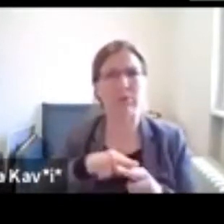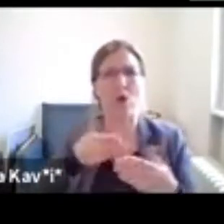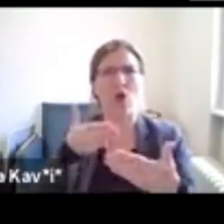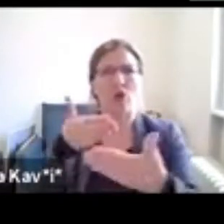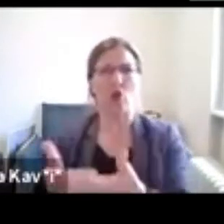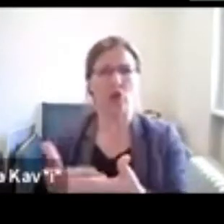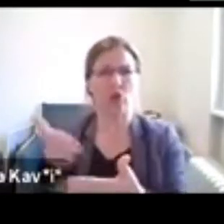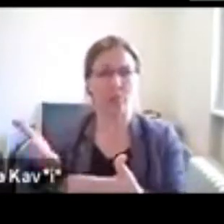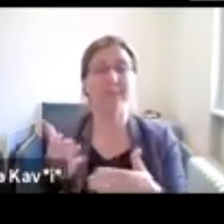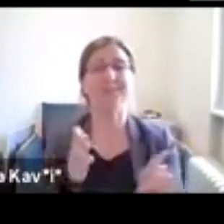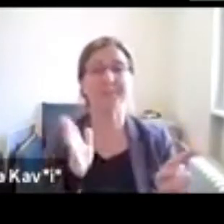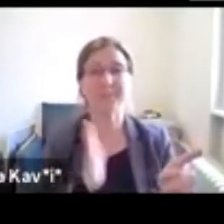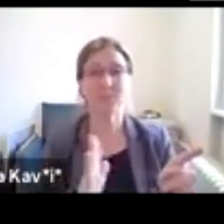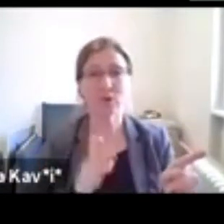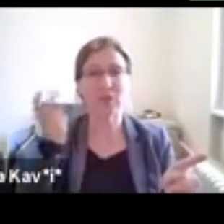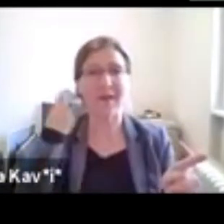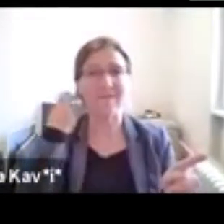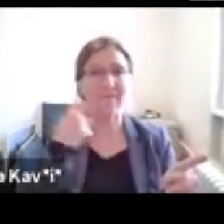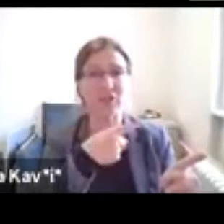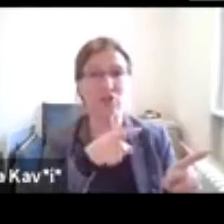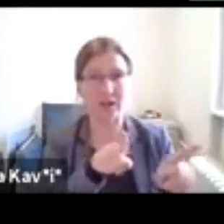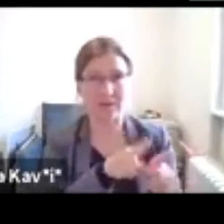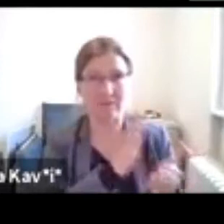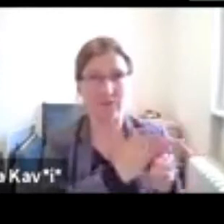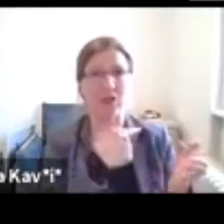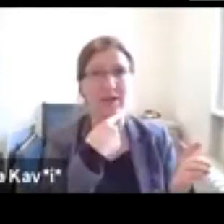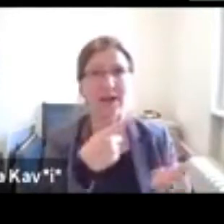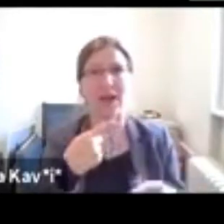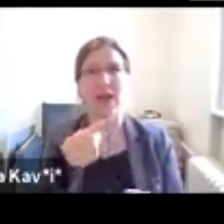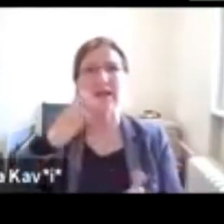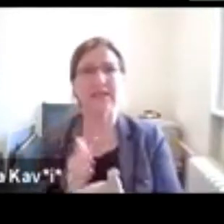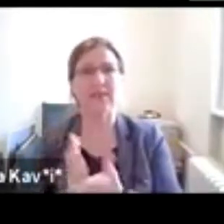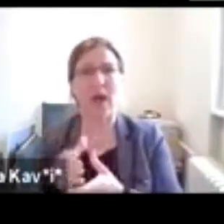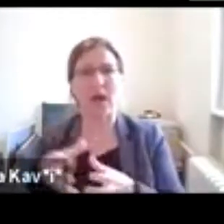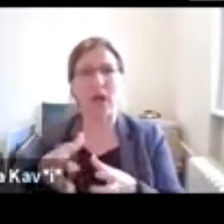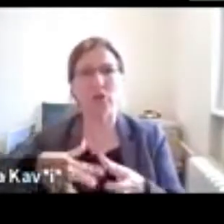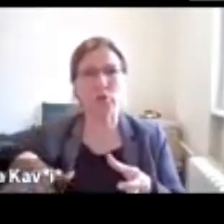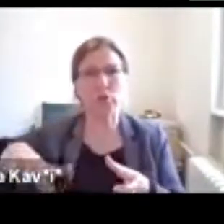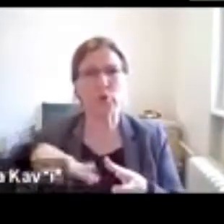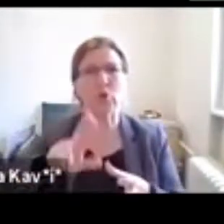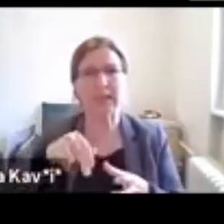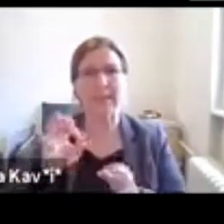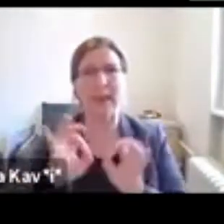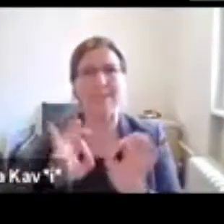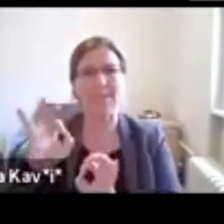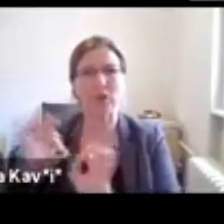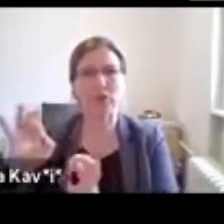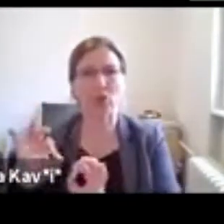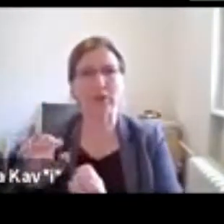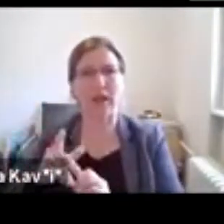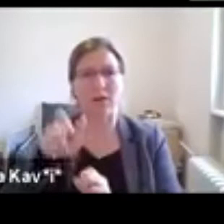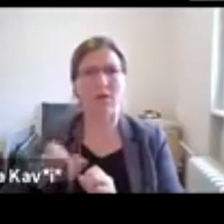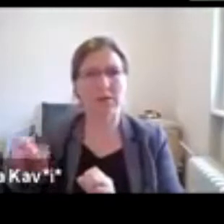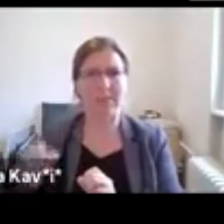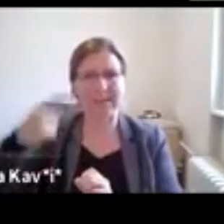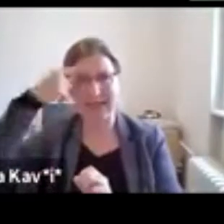gospođa Višnja rekla, oni čine određeni postotak među nama i svakako ih ne smijemo